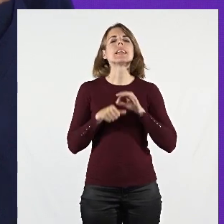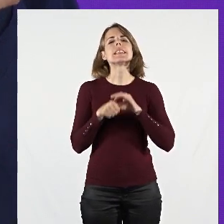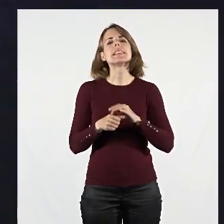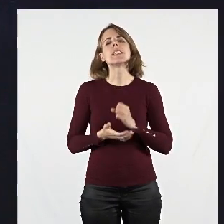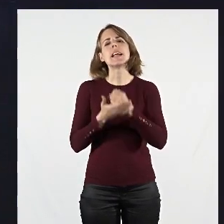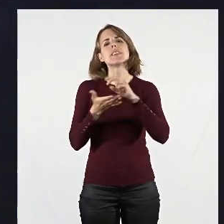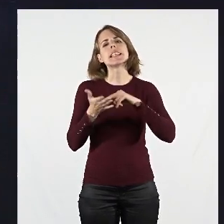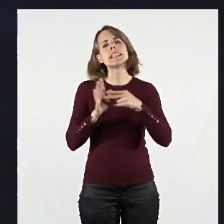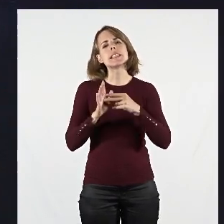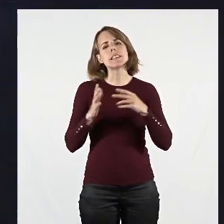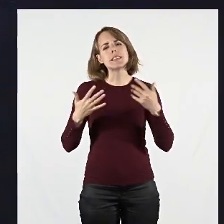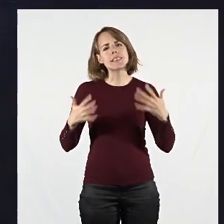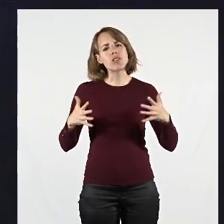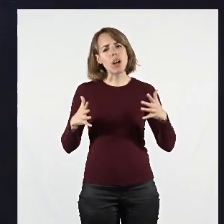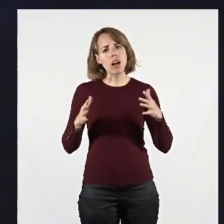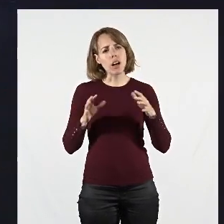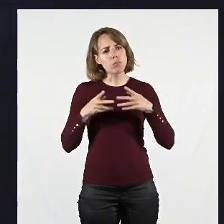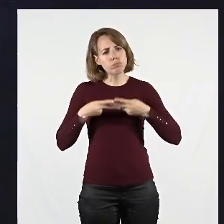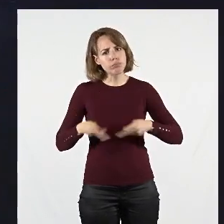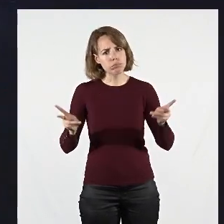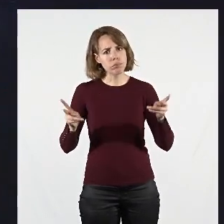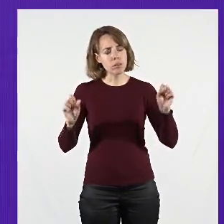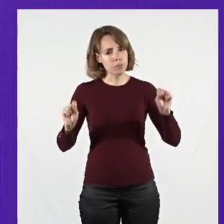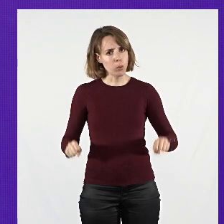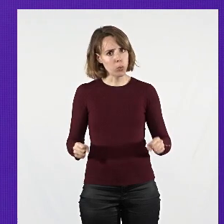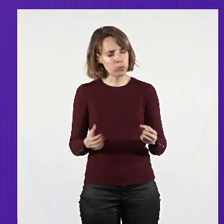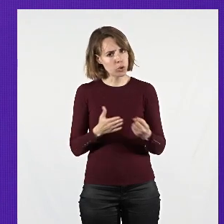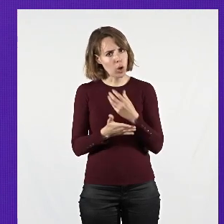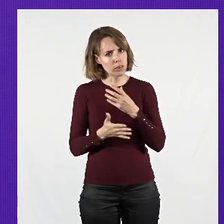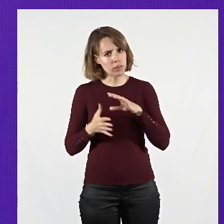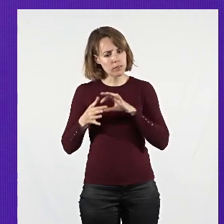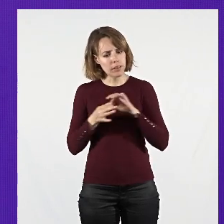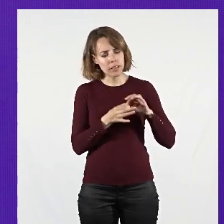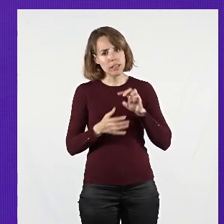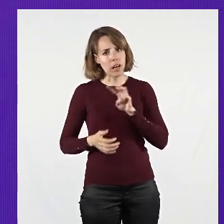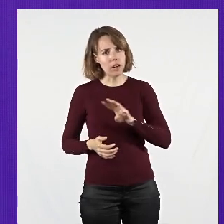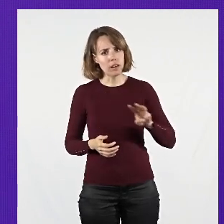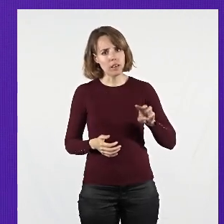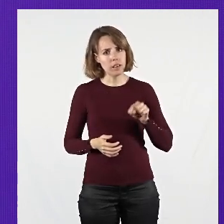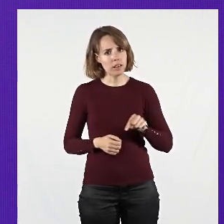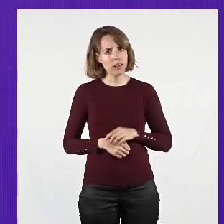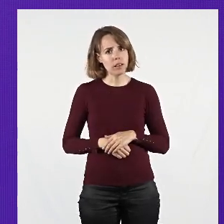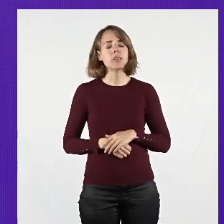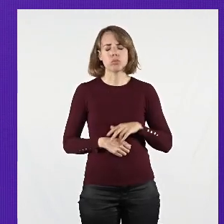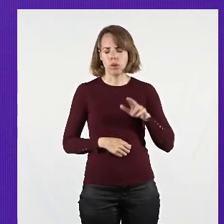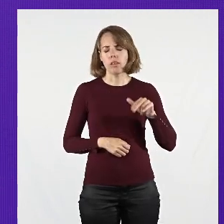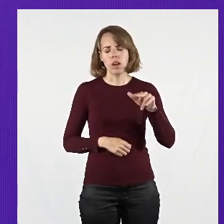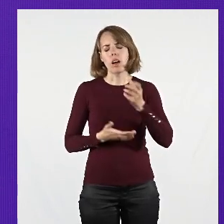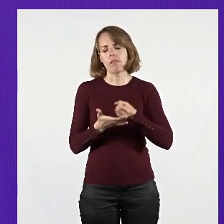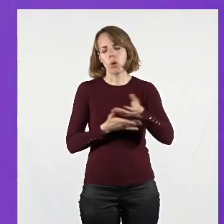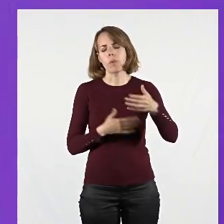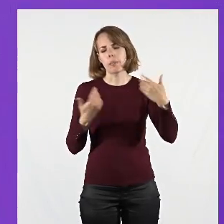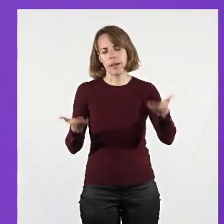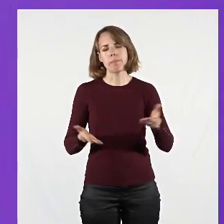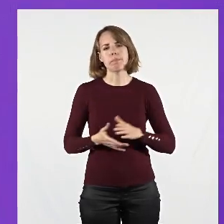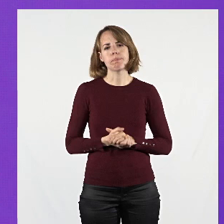ligne ou pas encore? Est-il possible de nous indiquer le lien? Alors, on indiquera tous les liens après. Oui, après. Mais on le trouve sur le site de Oui, l'INRS? alors